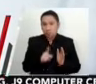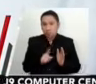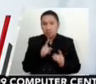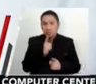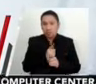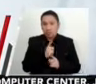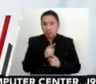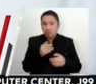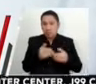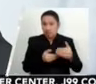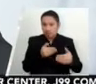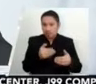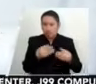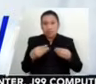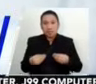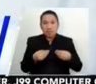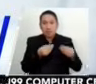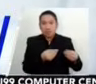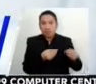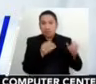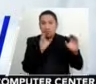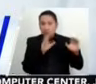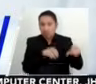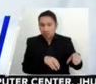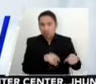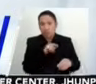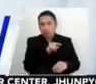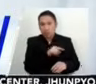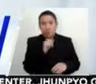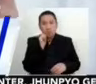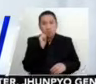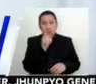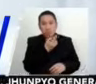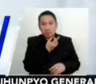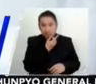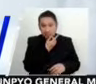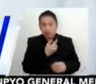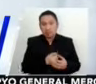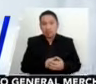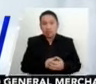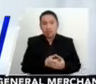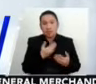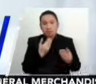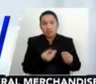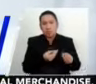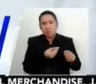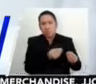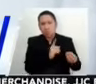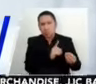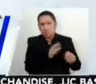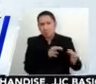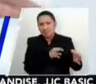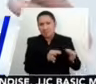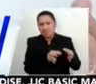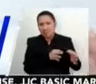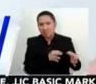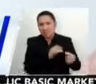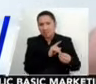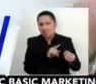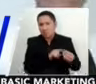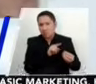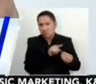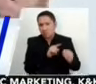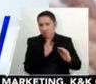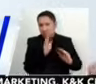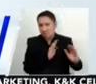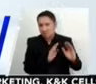ng pagkakataon ang ating Vice President na maibigay ang kanyang side on the controversy. Kami, marami